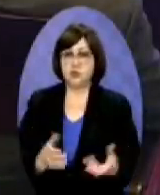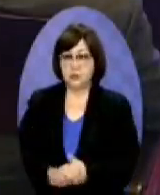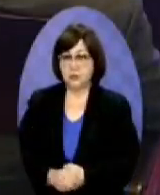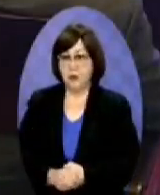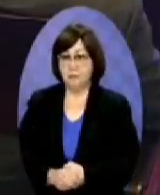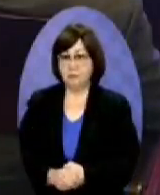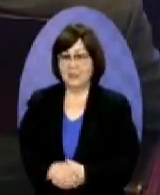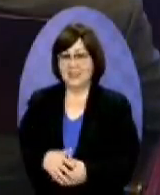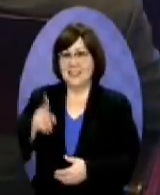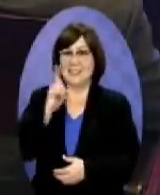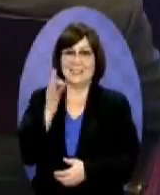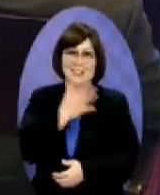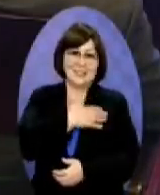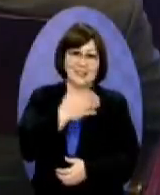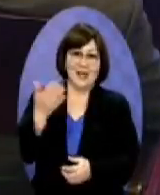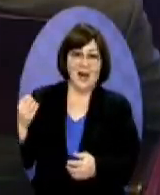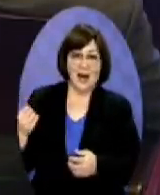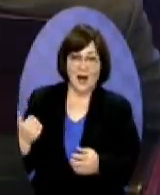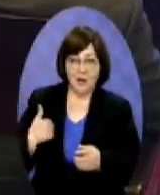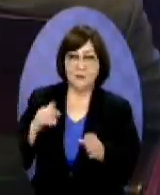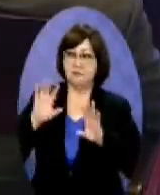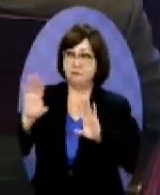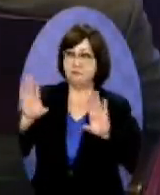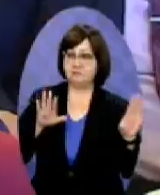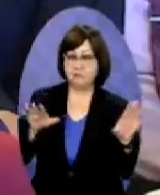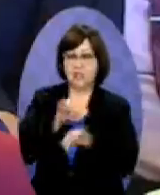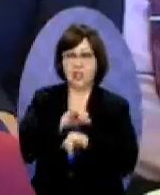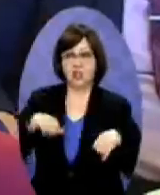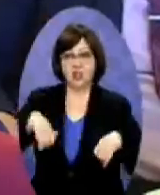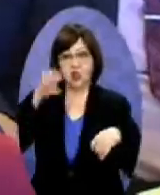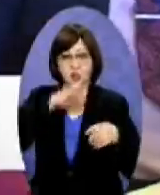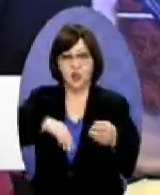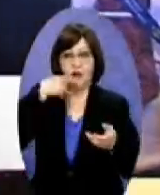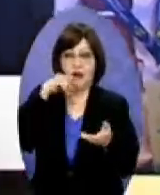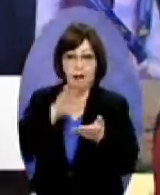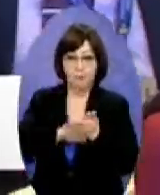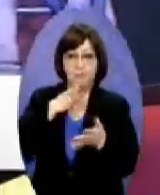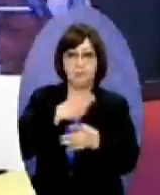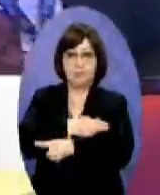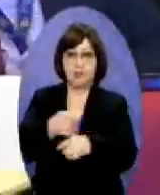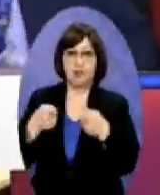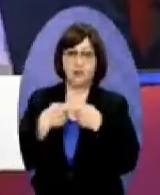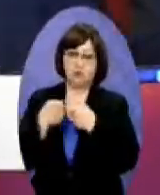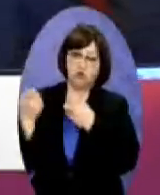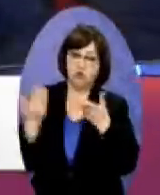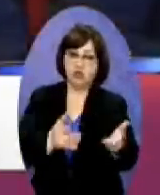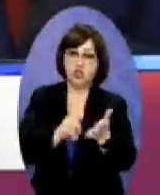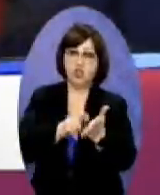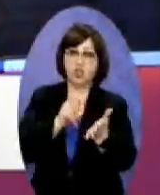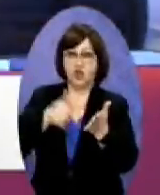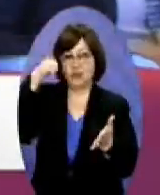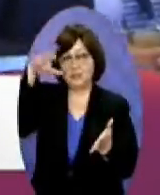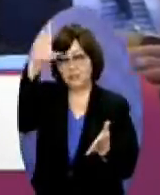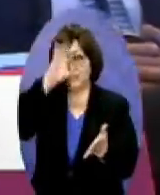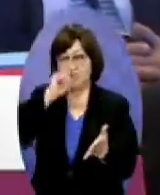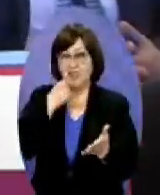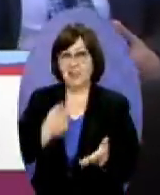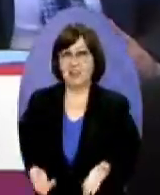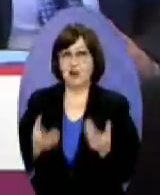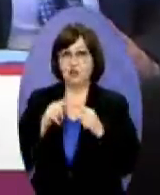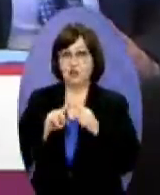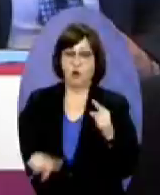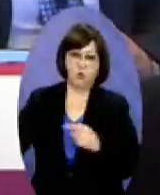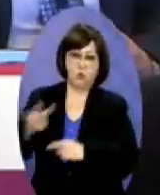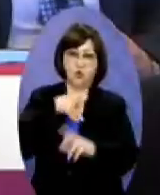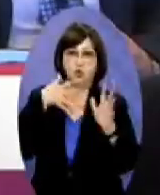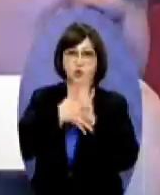Бүх шатны засаг дарга нар ард түмэндээ хэлсэн ярьсан амласнаа биелүүлэх үүргийг ерөнхий сайд хүрэлцэх өгч байна. Бас орон нутгийн төсвийн өрөнгөөр хийх